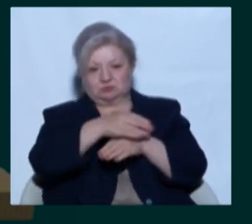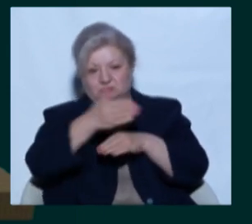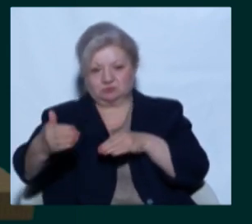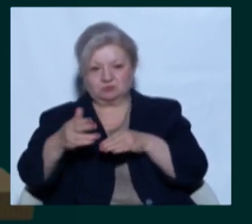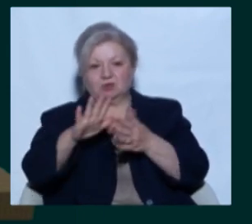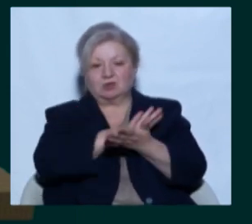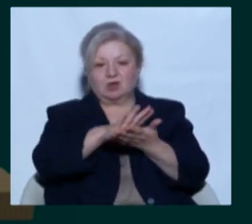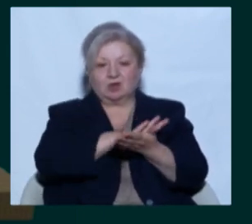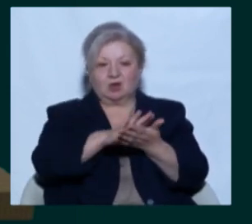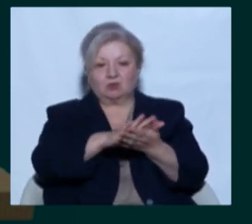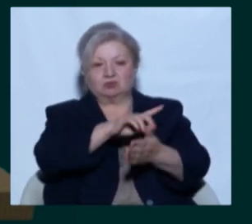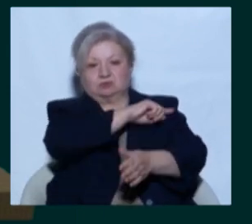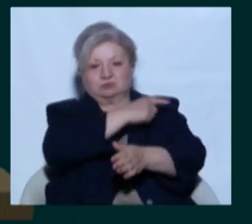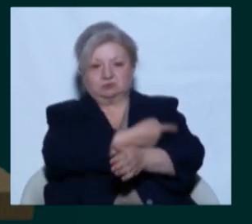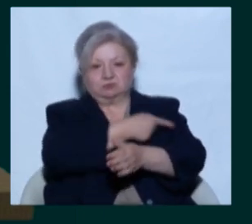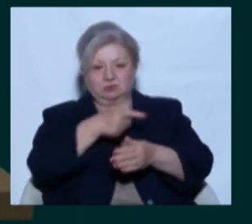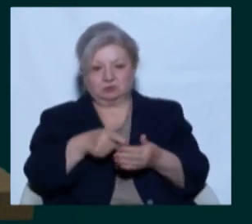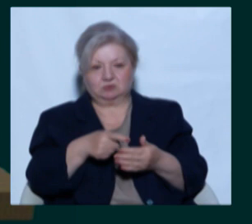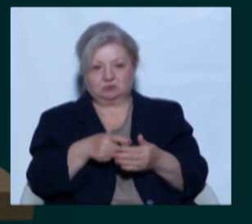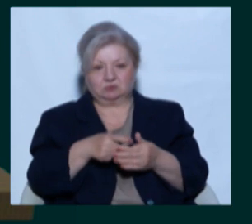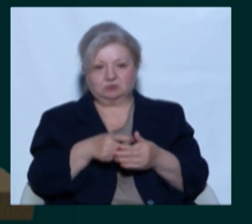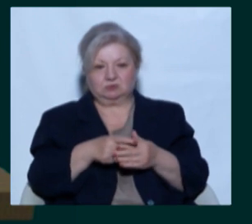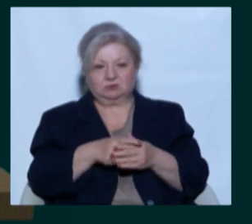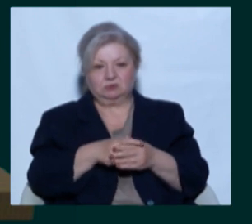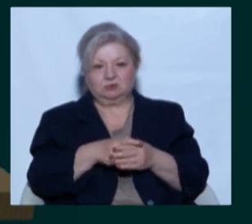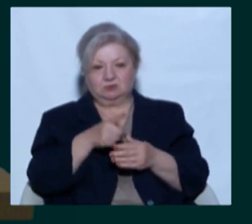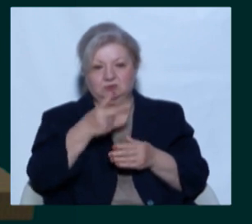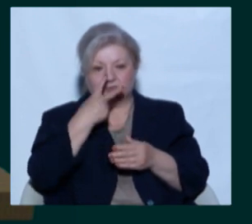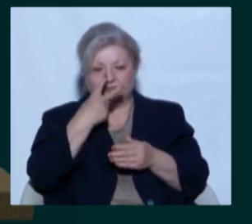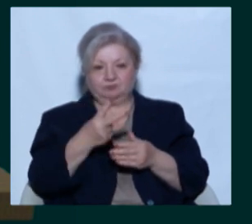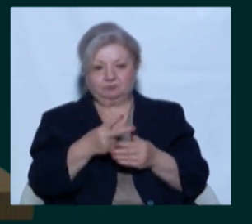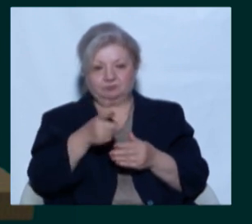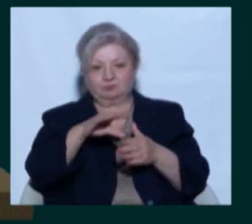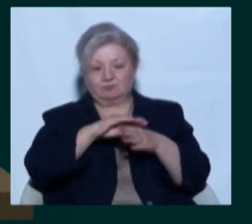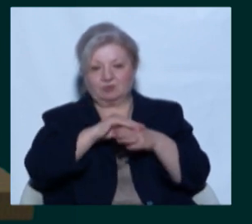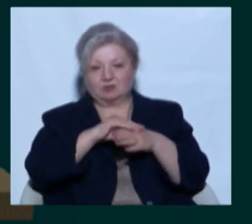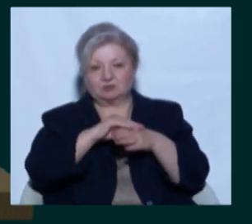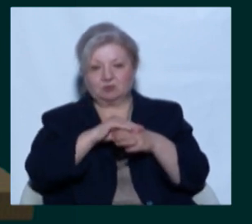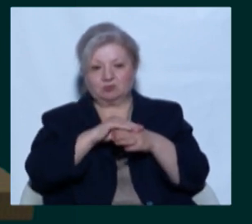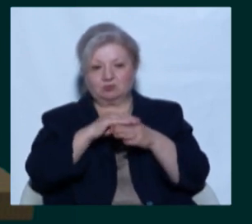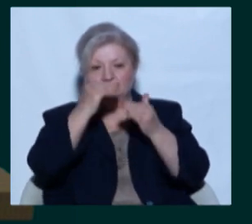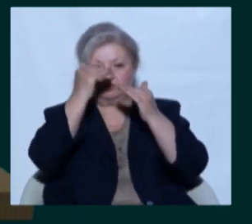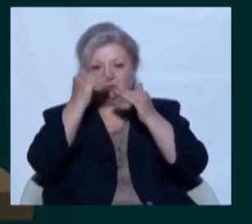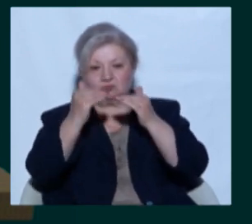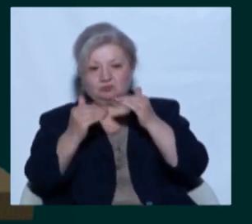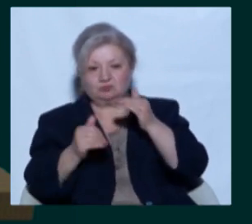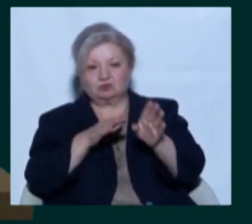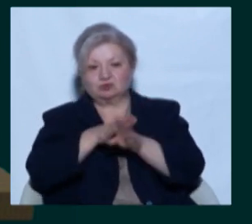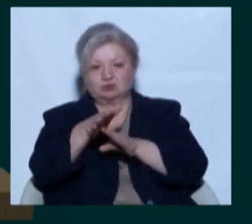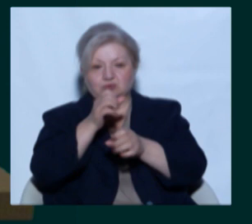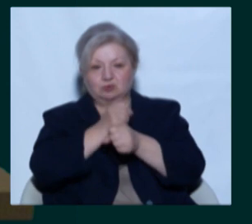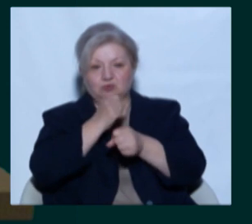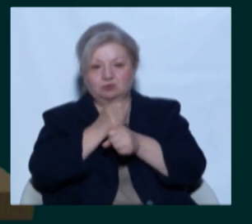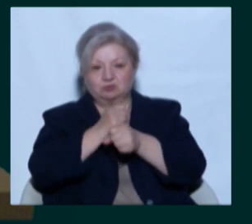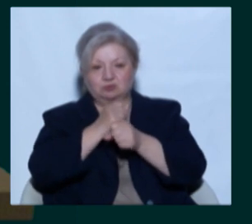ხახუნის ძალას. აი ასე. სხეული დაიძრა, შესრულდა